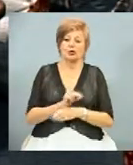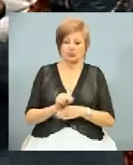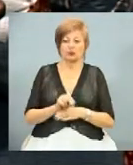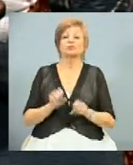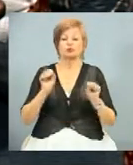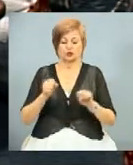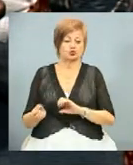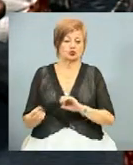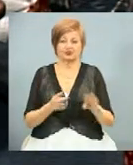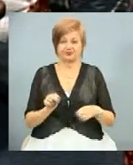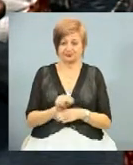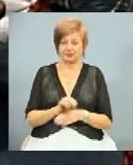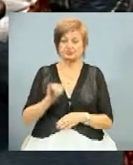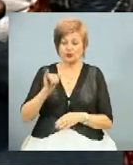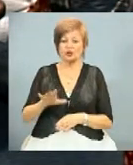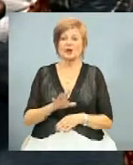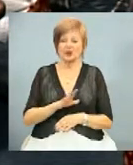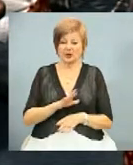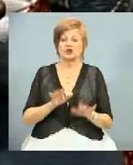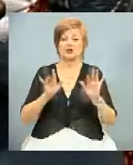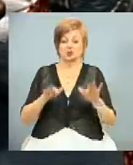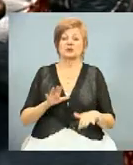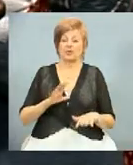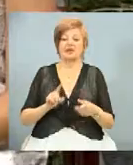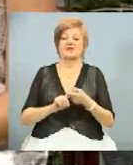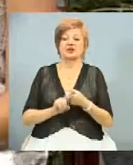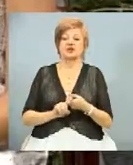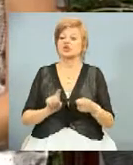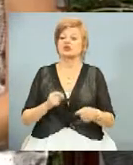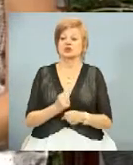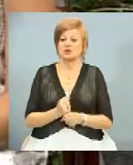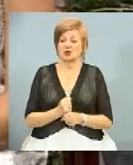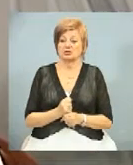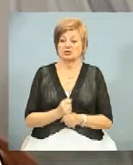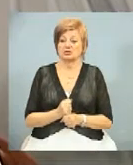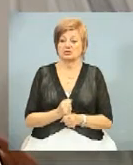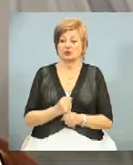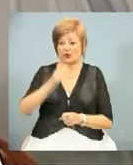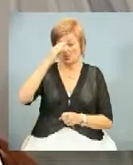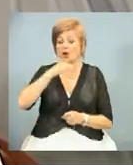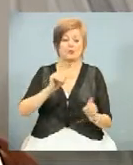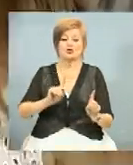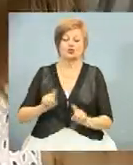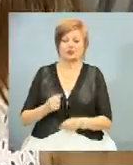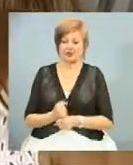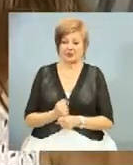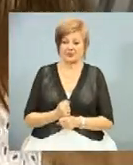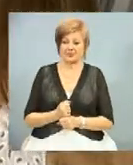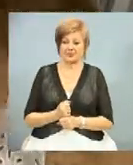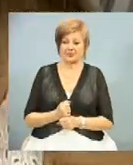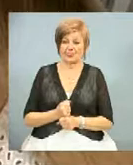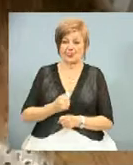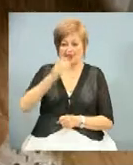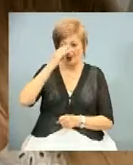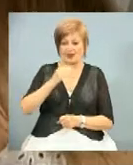комп'ютер в ремонт. У тебе було таке, що на комп'ютері були так. Віруси? Що ти робив з цим? тато щось робив. Тато, напевно, сам